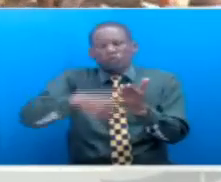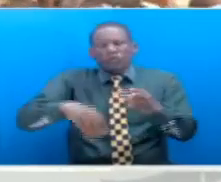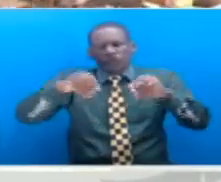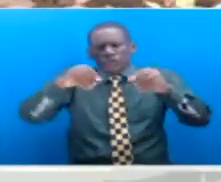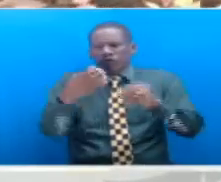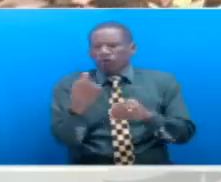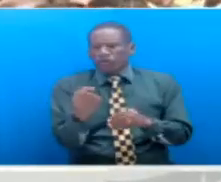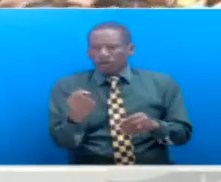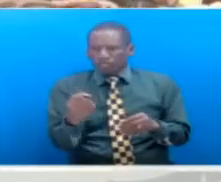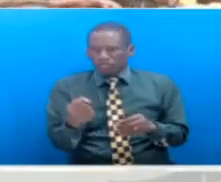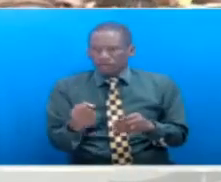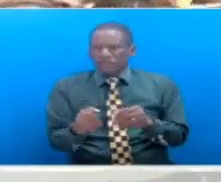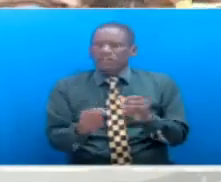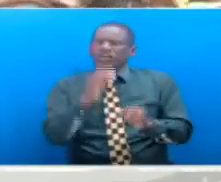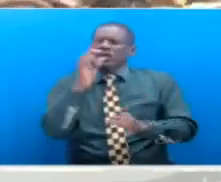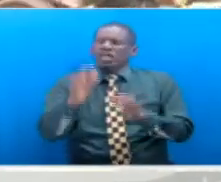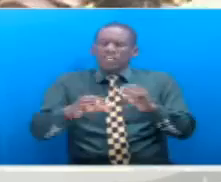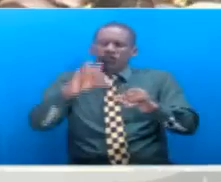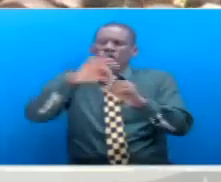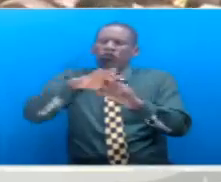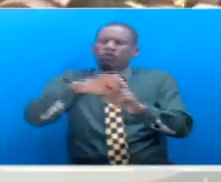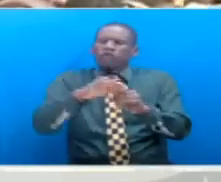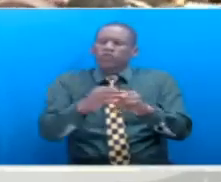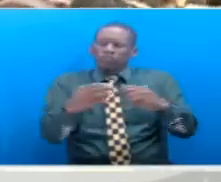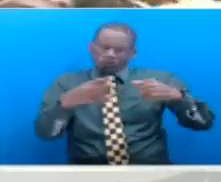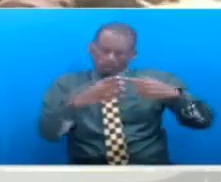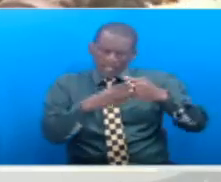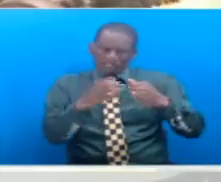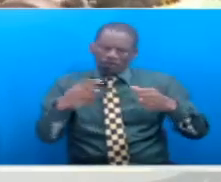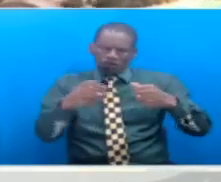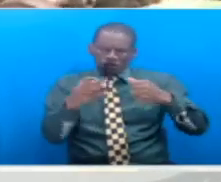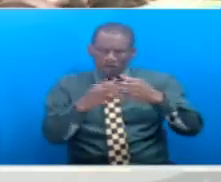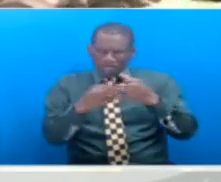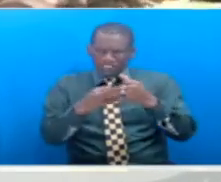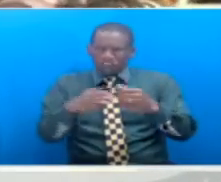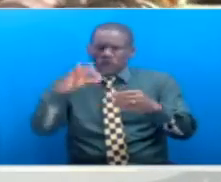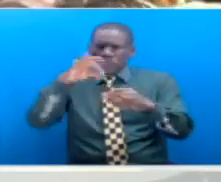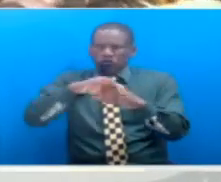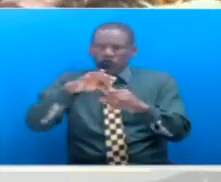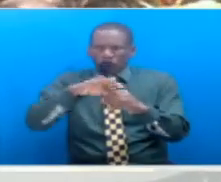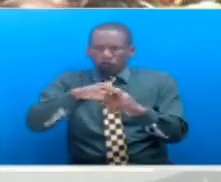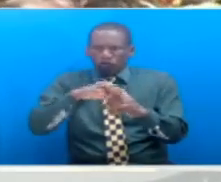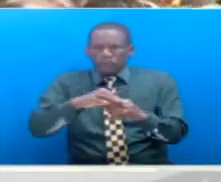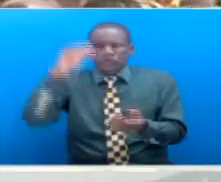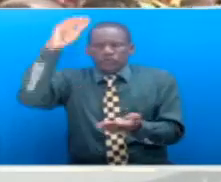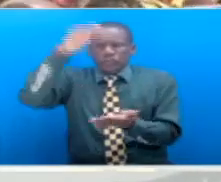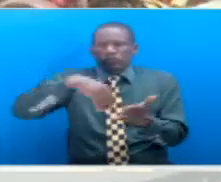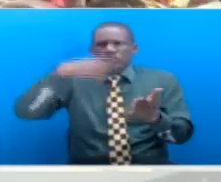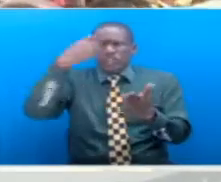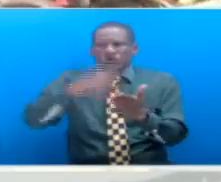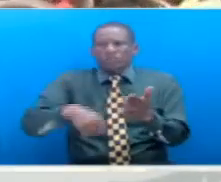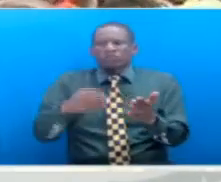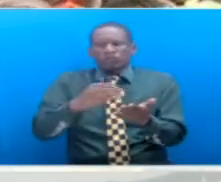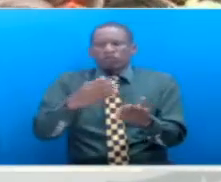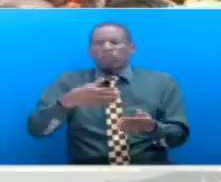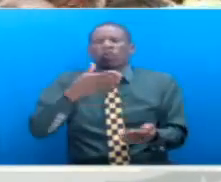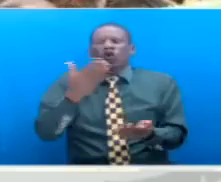unga. Ukipiga kura tarehe 9 unapiga kura ya kupunguza bei ya